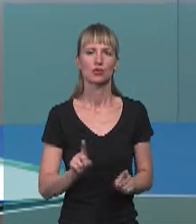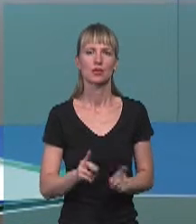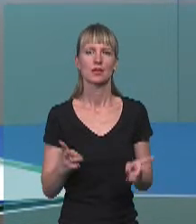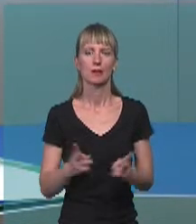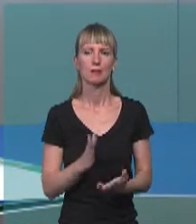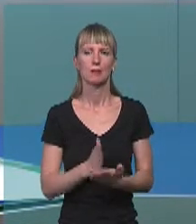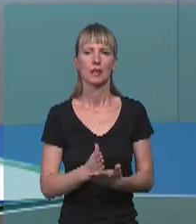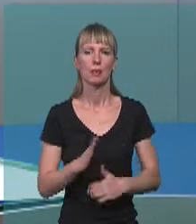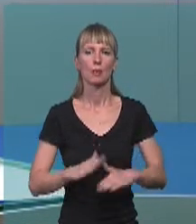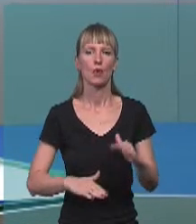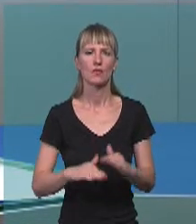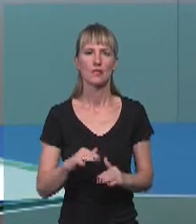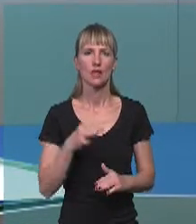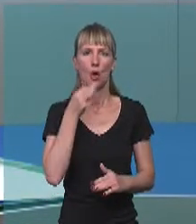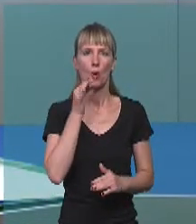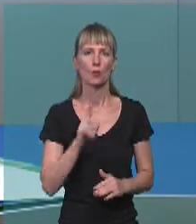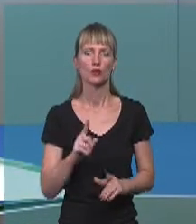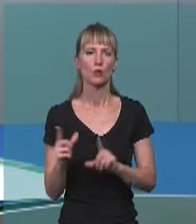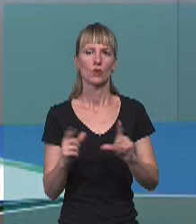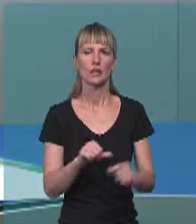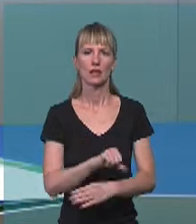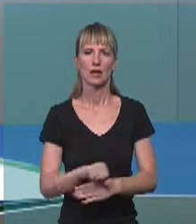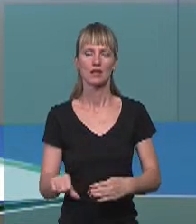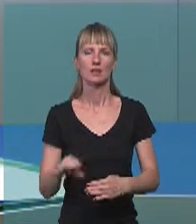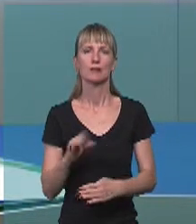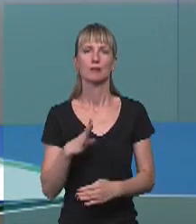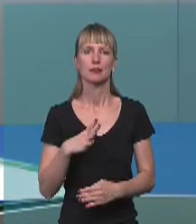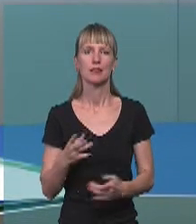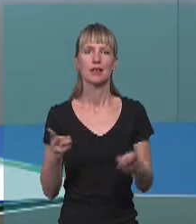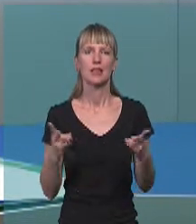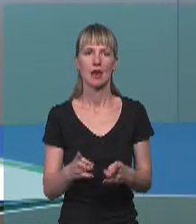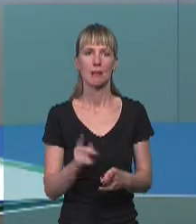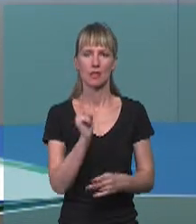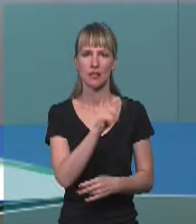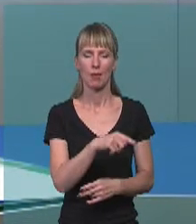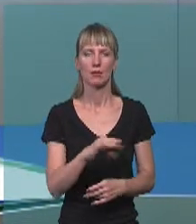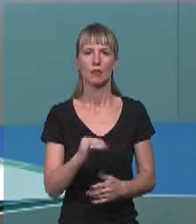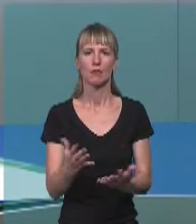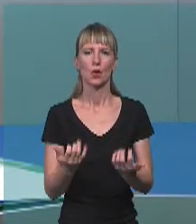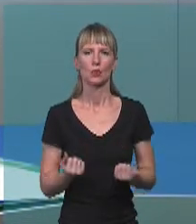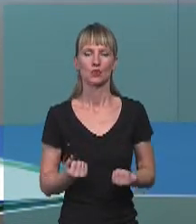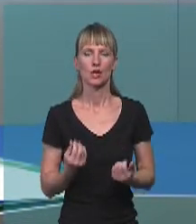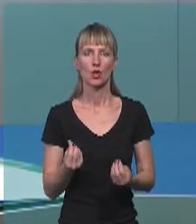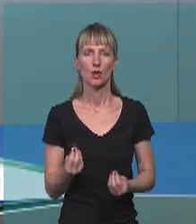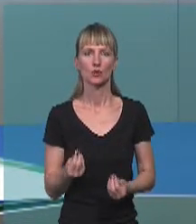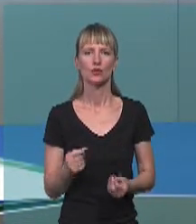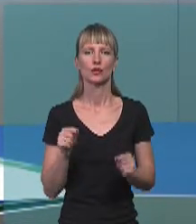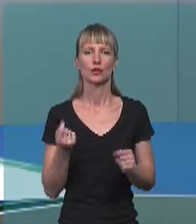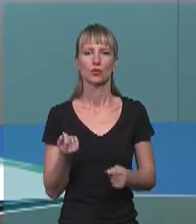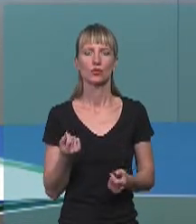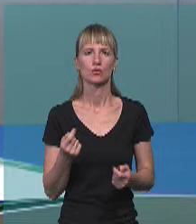треба мати якийсь професійний досвід для того, щоб виїхати за кордон і бути затребуваним, і отримувати гроші. Ну, трошки